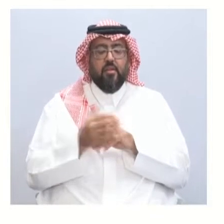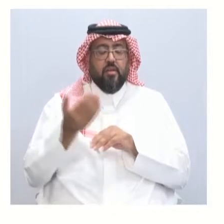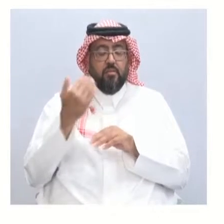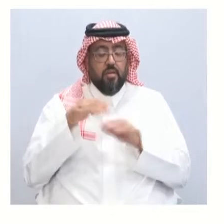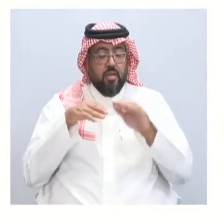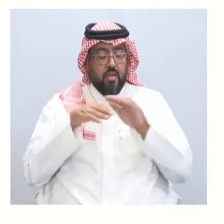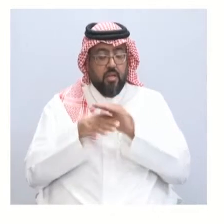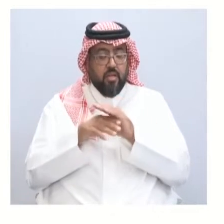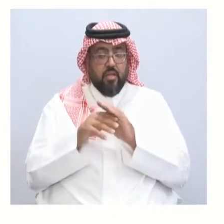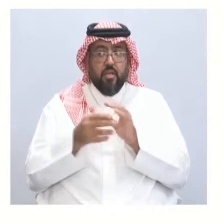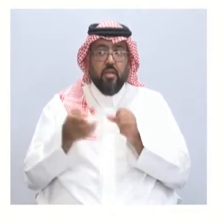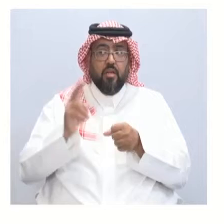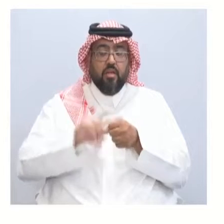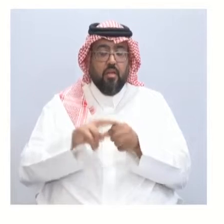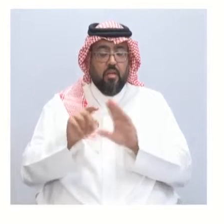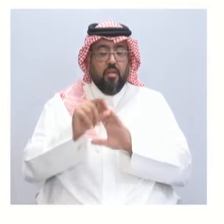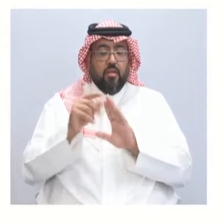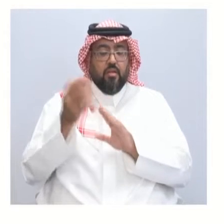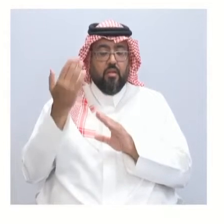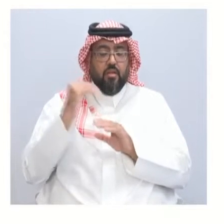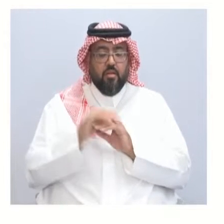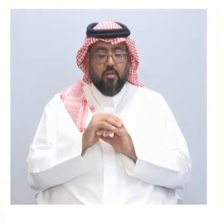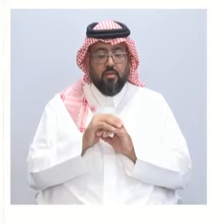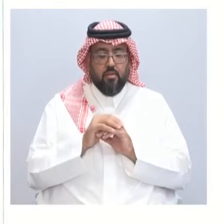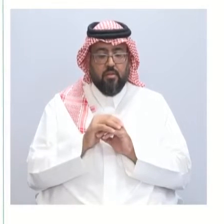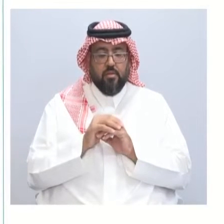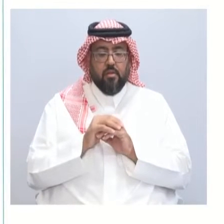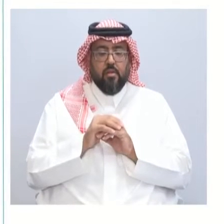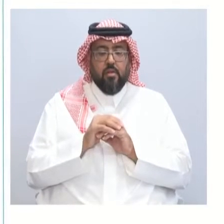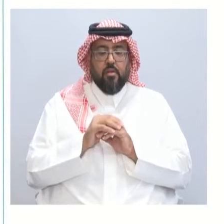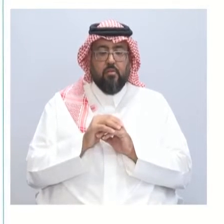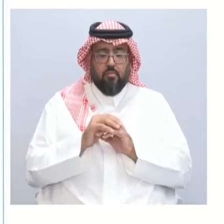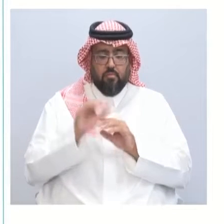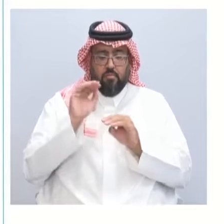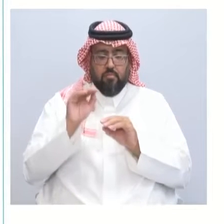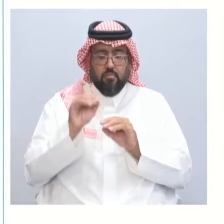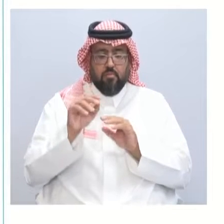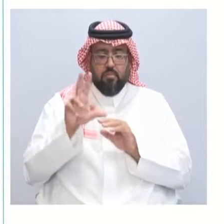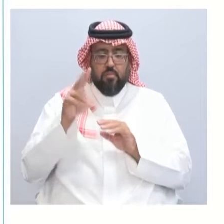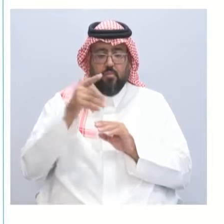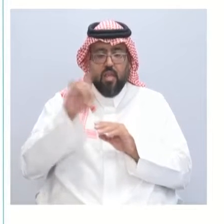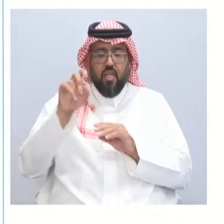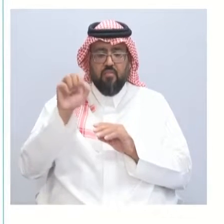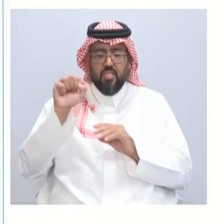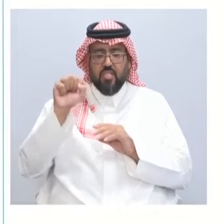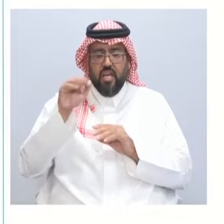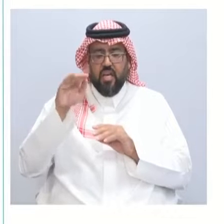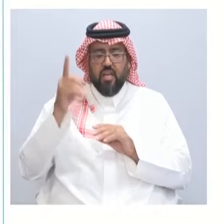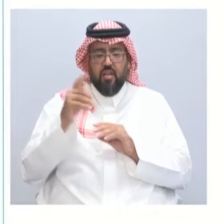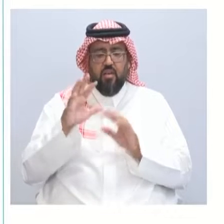نبدا سوف نراجع الدرس السابق الدرس السابق كان يتحدث عن الغلاف الصق